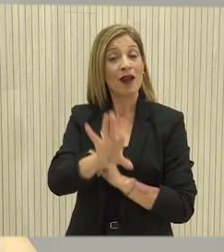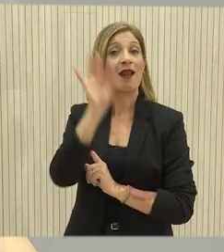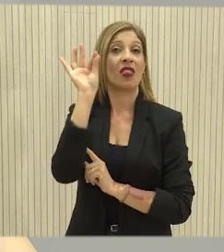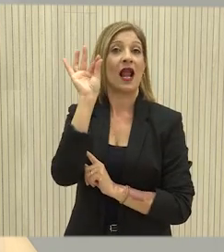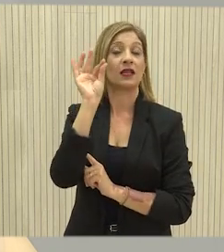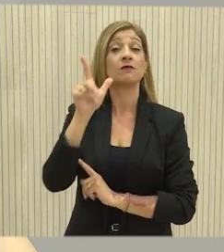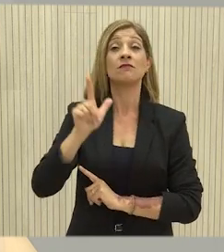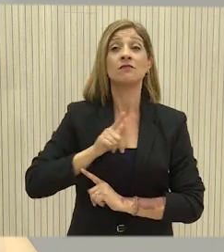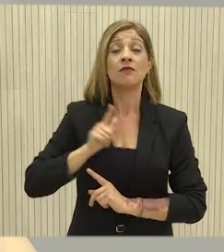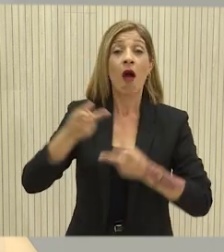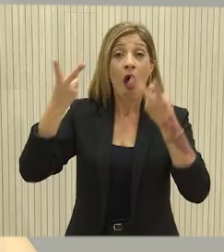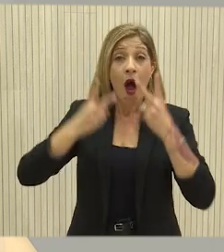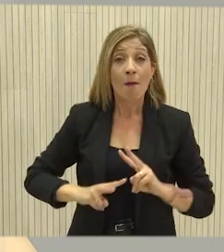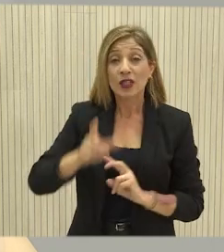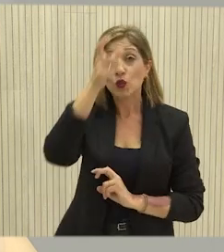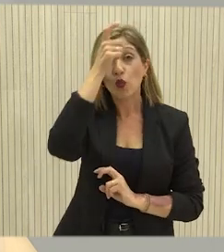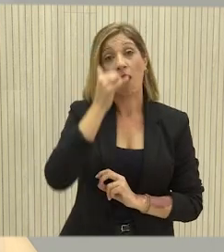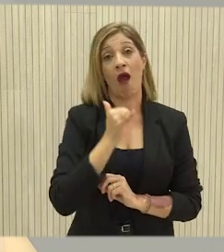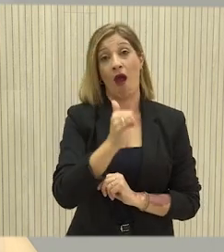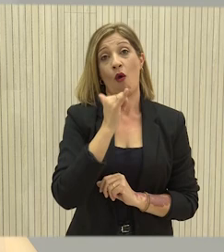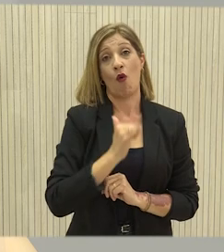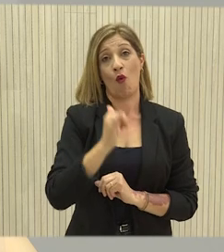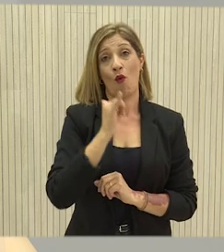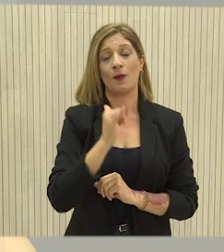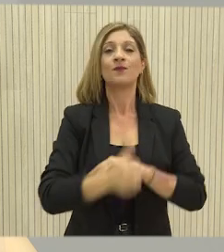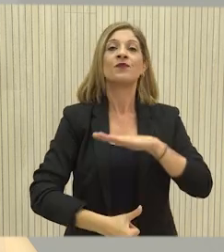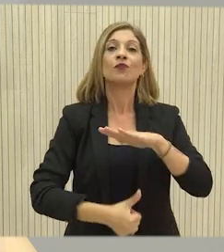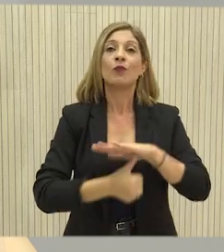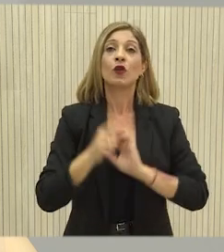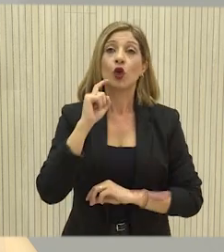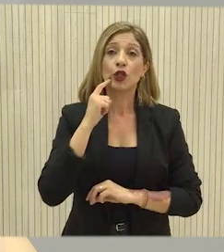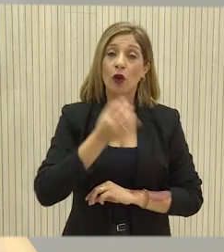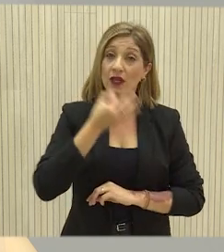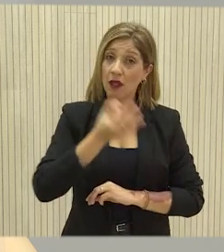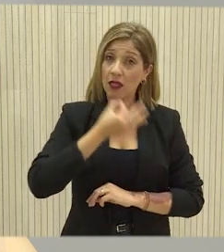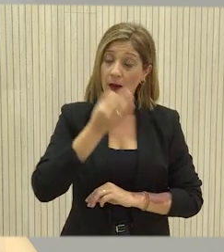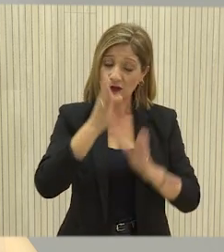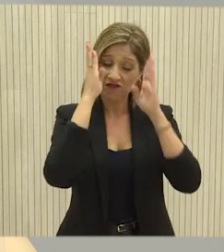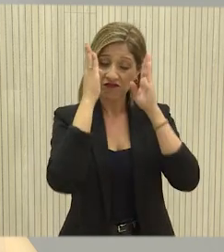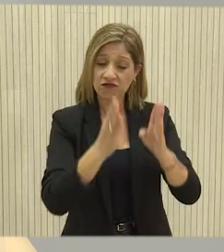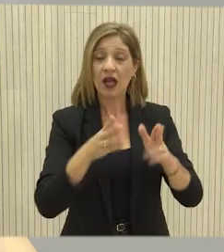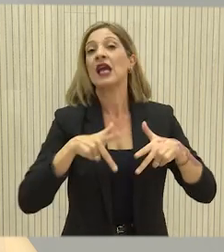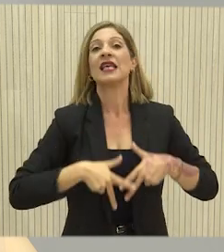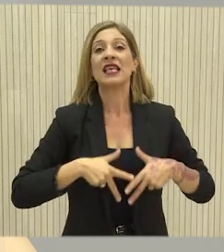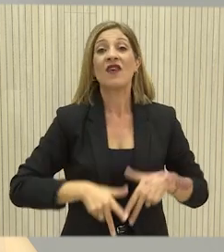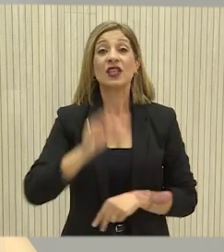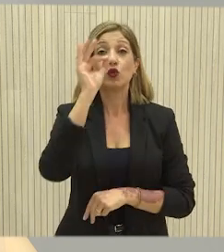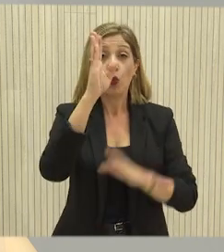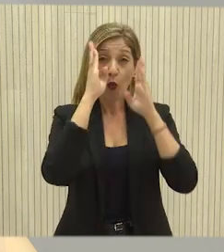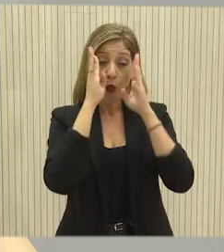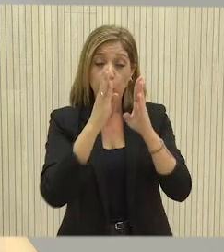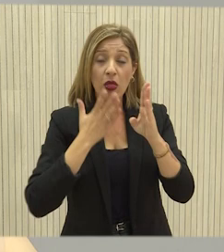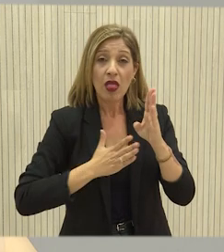ενημέρωση για την τοποθέτηση από τουρκικής πλευράς. Ο πρόεδρος Χριστοδουλίδης θα επαναλάβει την προσήλωση της κυβέρνησης στην επανέναρξη